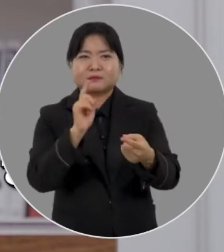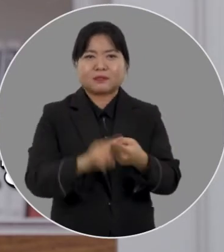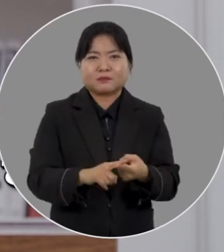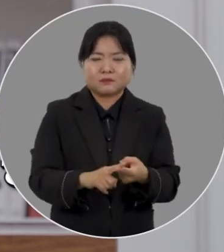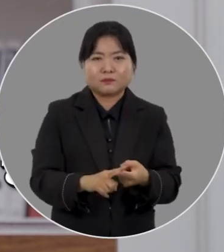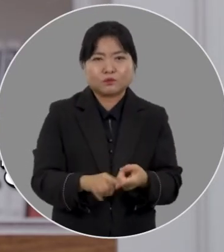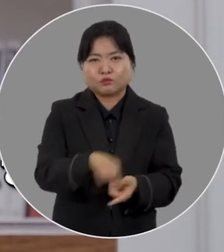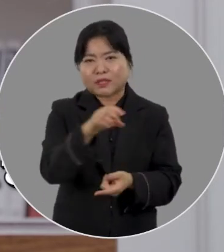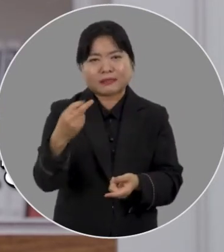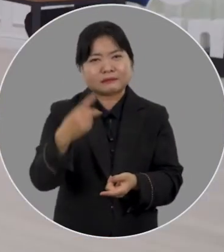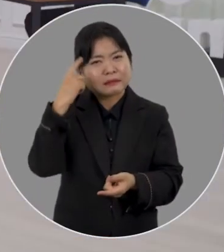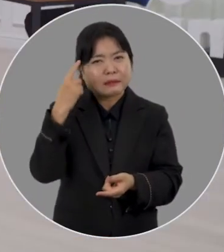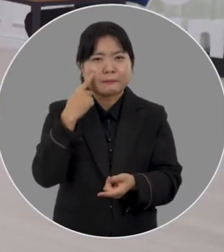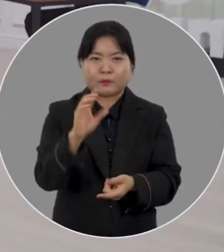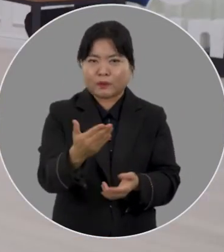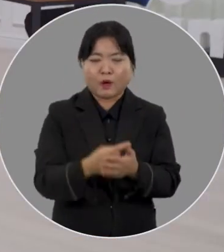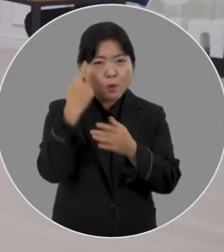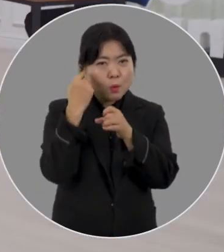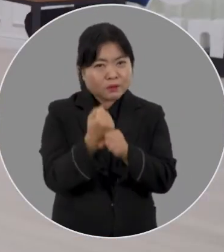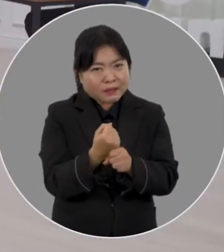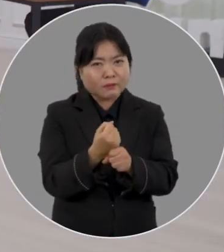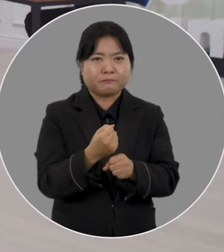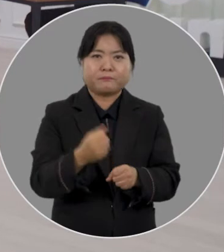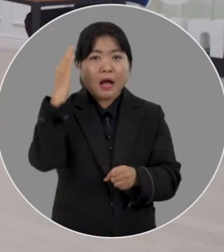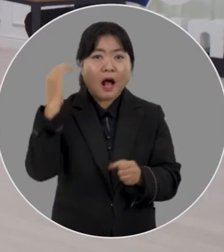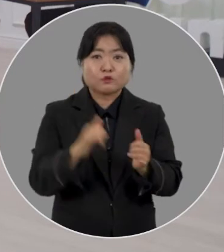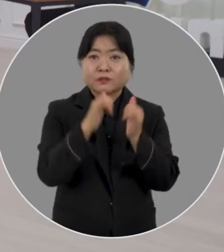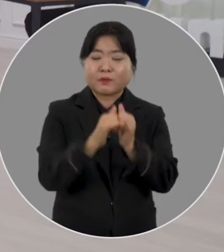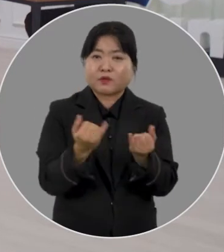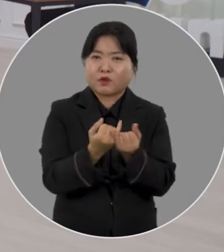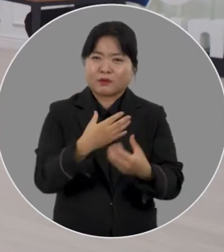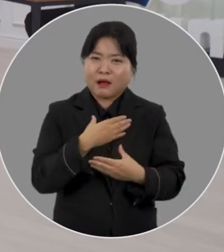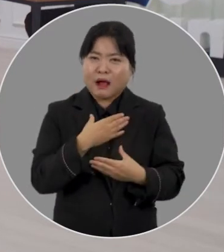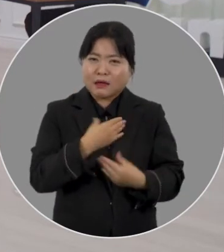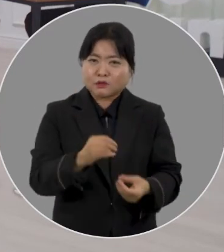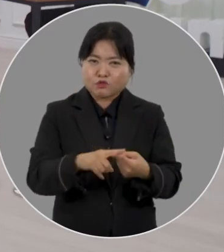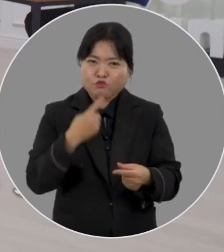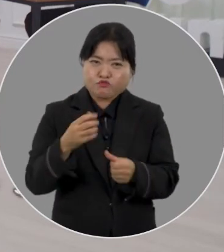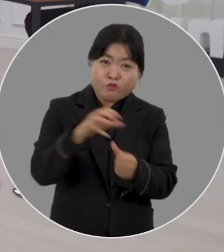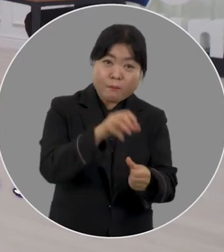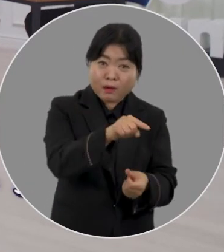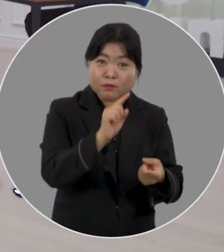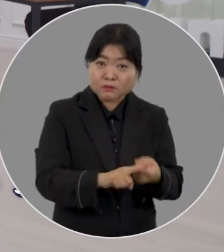한번 다시 생각해 봐야 되지 않을까. 고정관념 아닐까. 한국 사회에서 여성의 안전을 위협하는 것은 사실은 굉장히